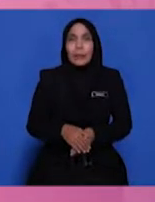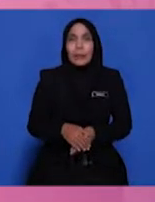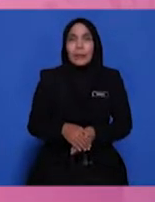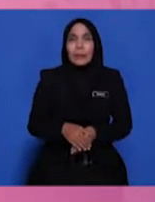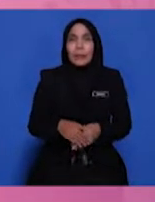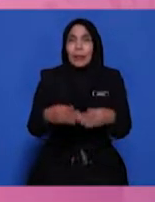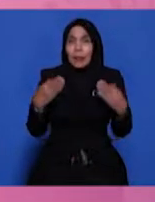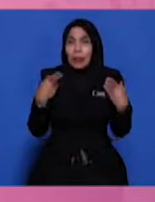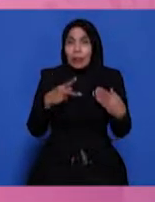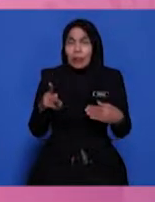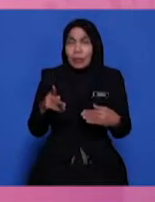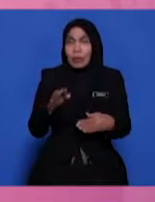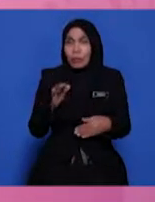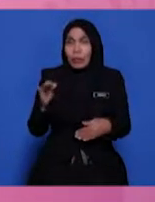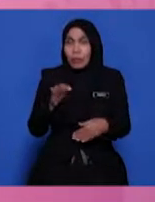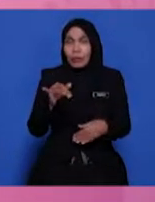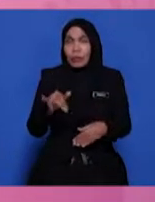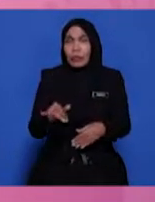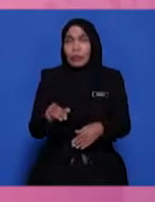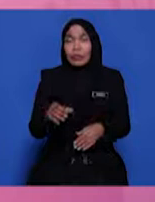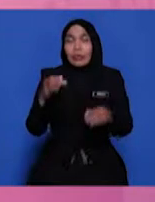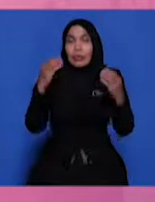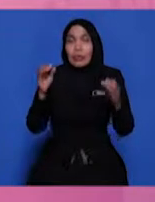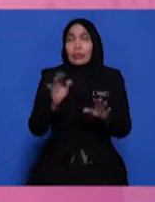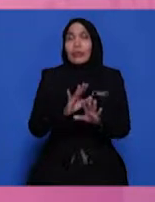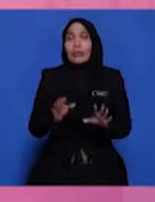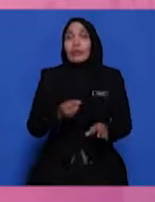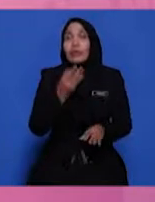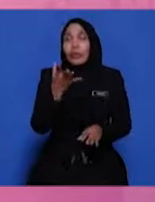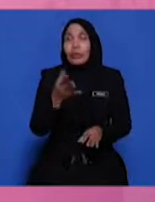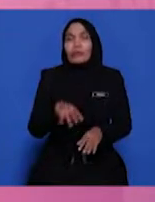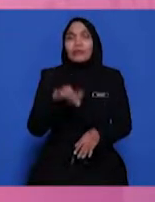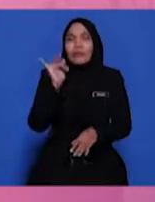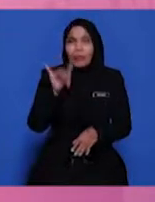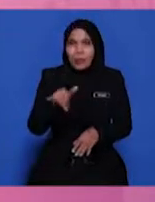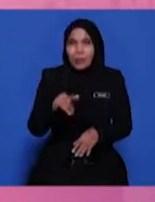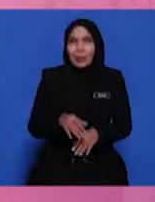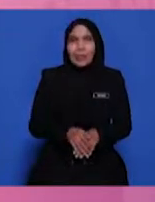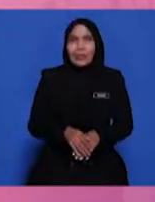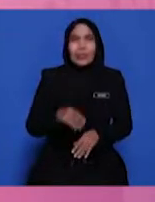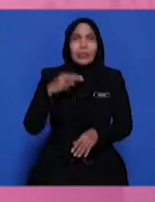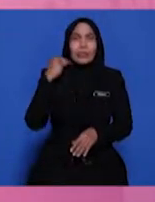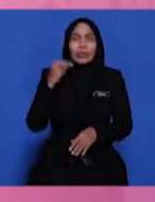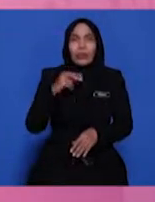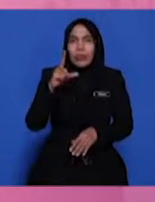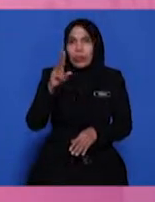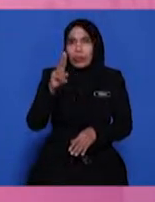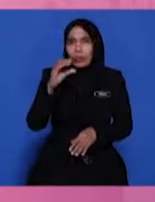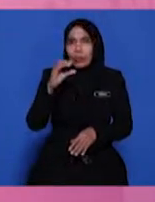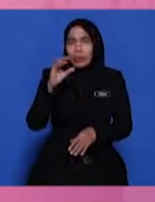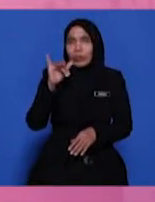faktor yang cikgu terlepas pandang? Ya, Puan Lucy menyimpan untuk dana